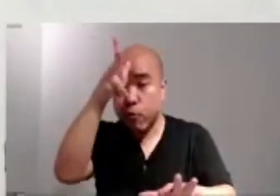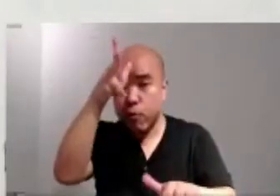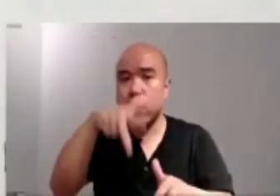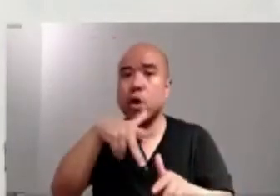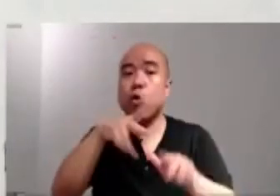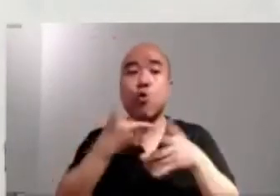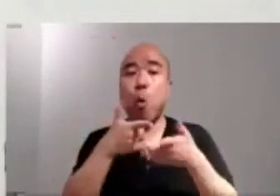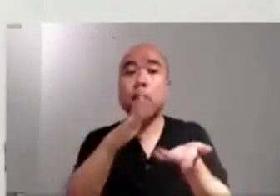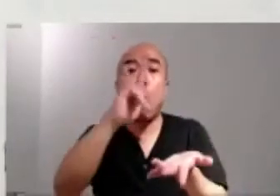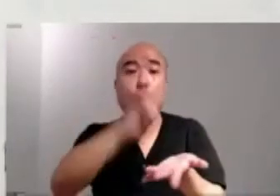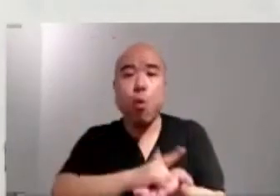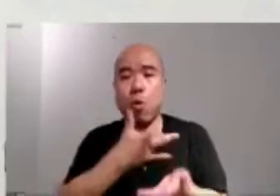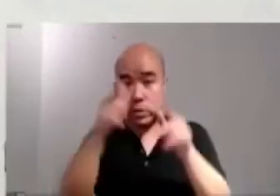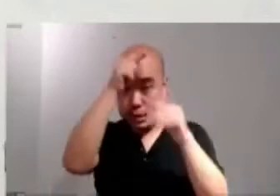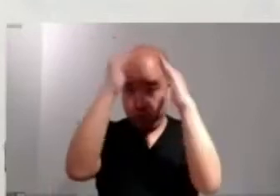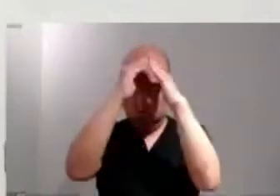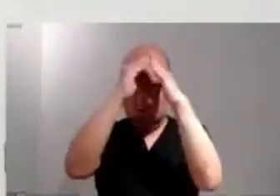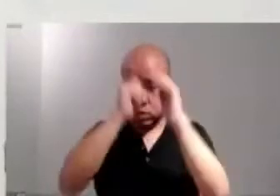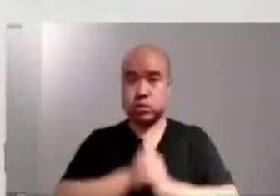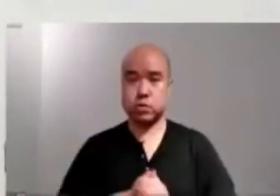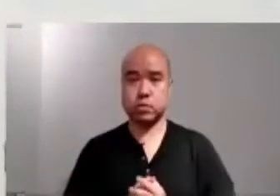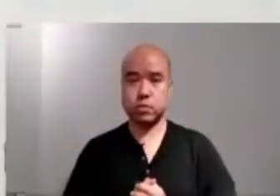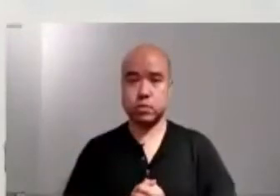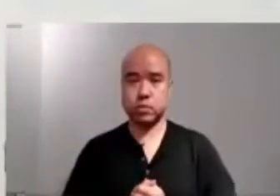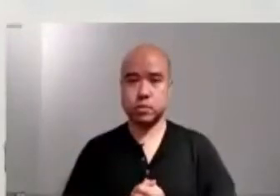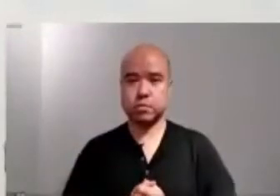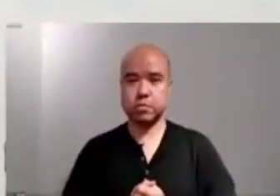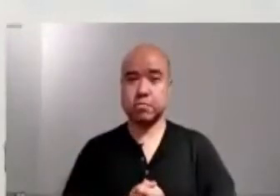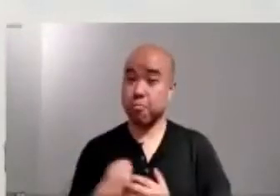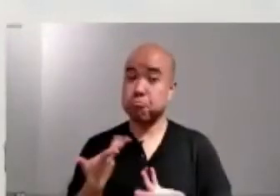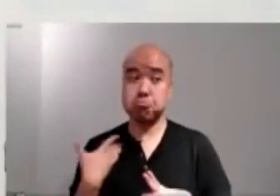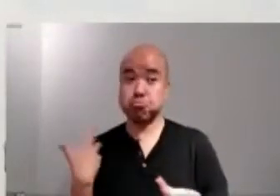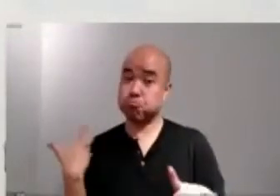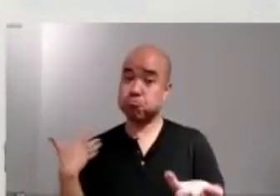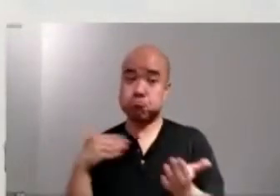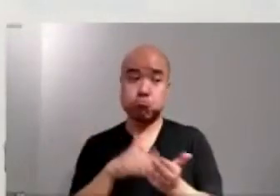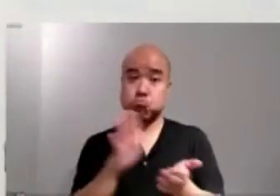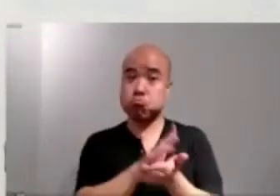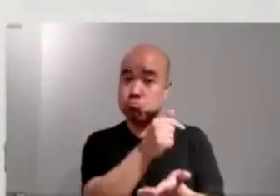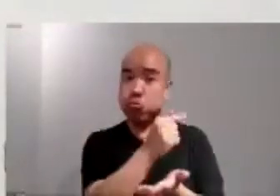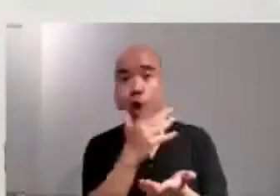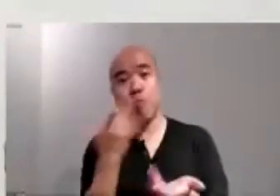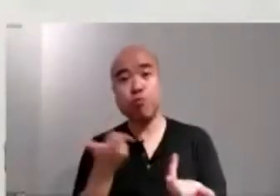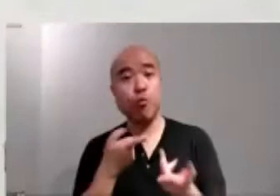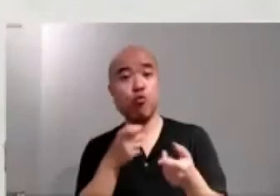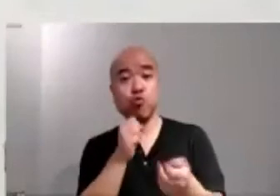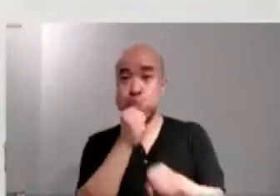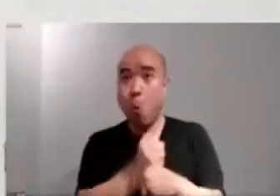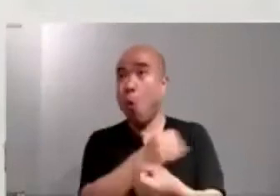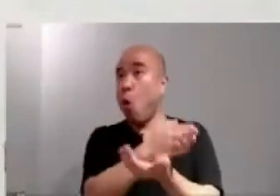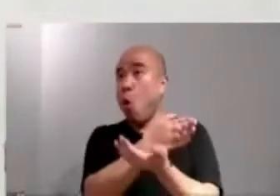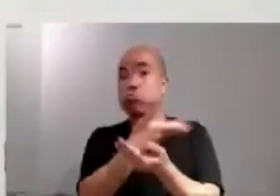院。咁所以呢啲就係我呢十幾年裡面做嘅唔同有份參與嘅慈善項目啦。